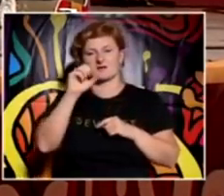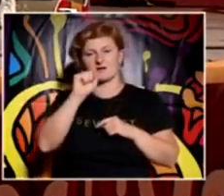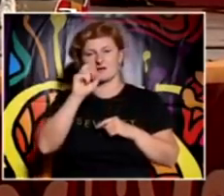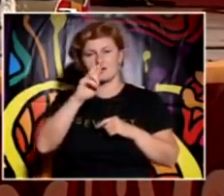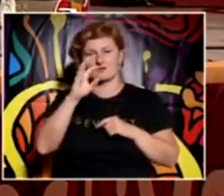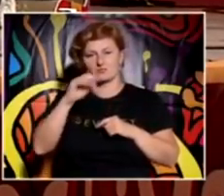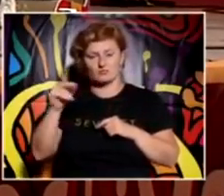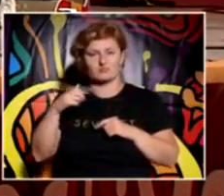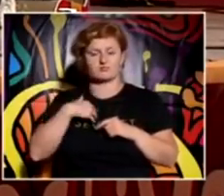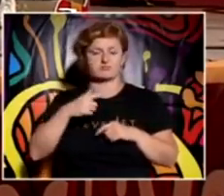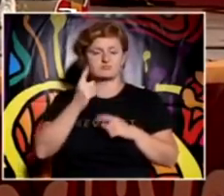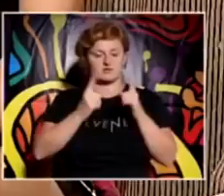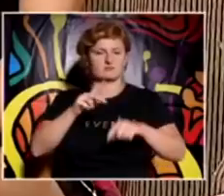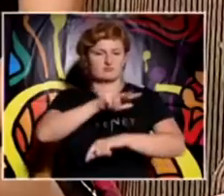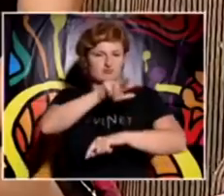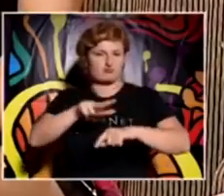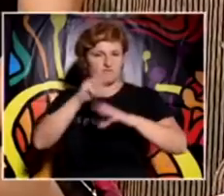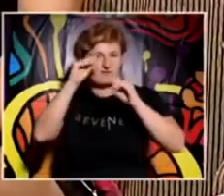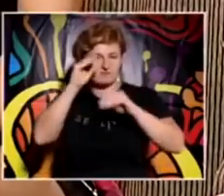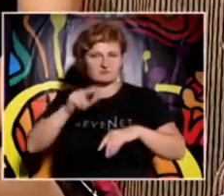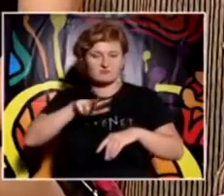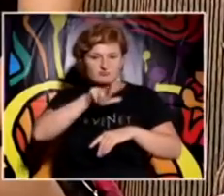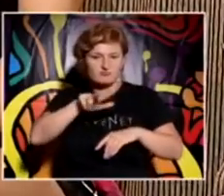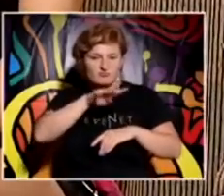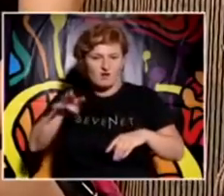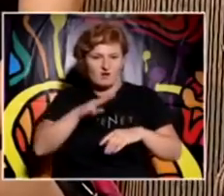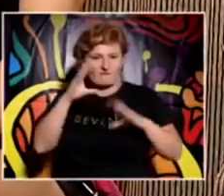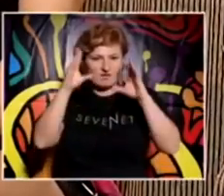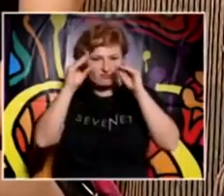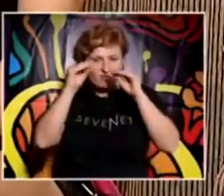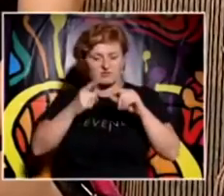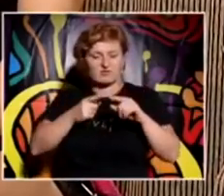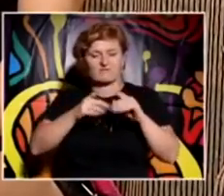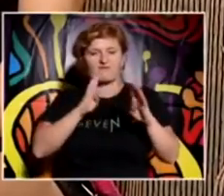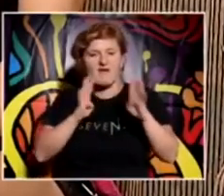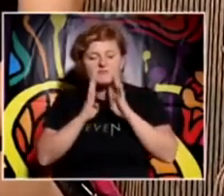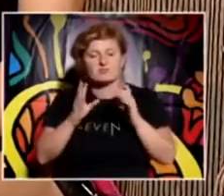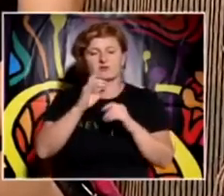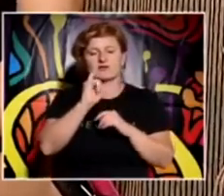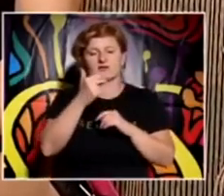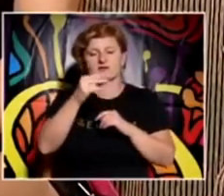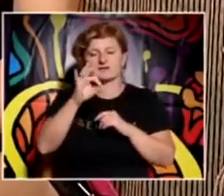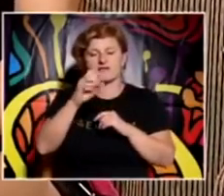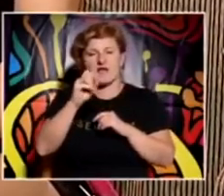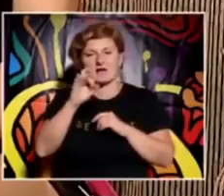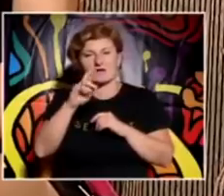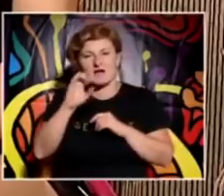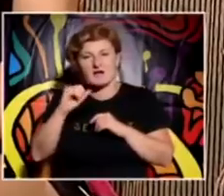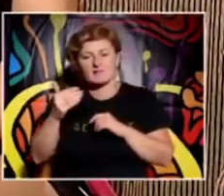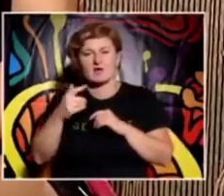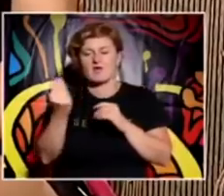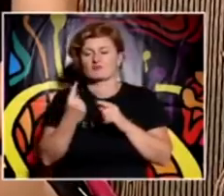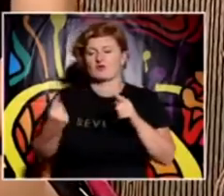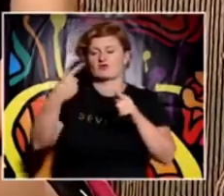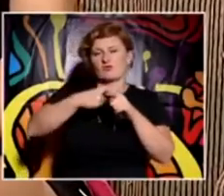mediów. Przeciętnie 3-4 godziny wieczorami przed Instagramem i Facebookiem, plus doliczyć do tego